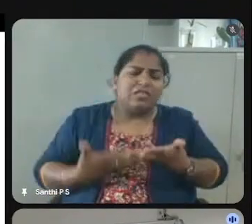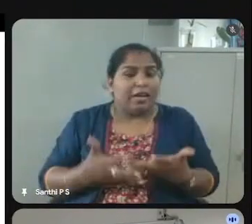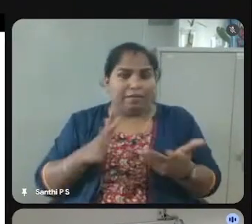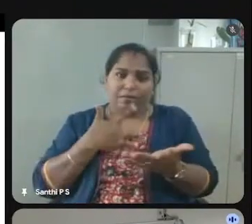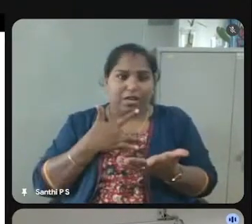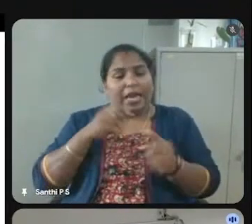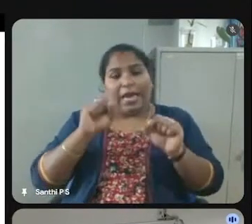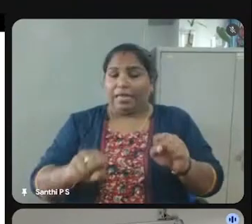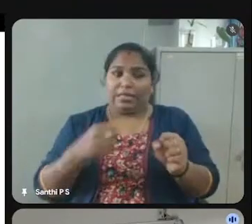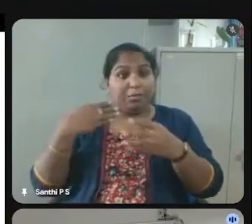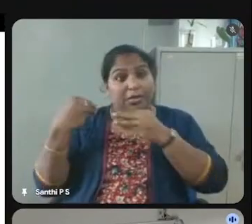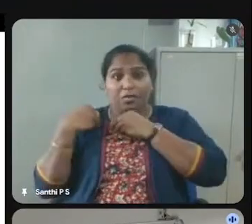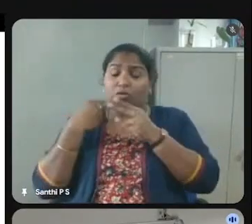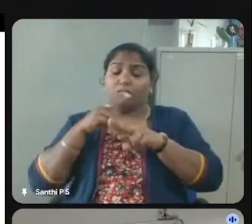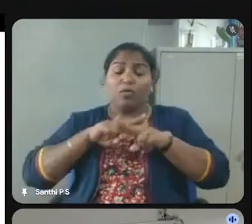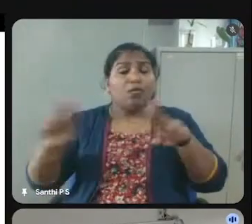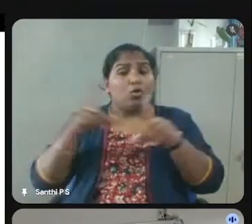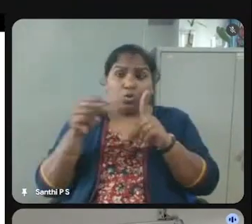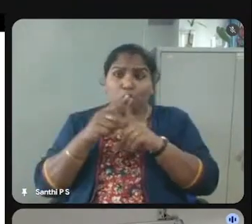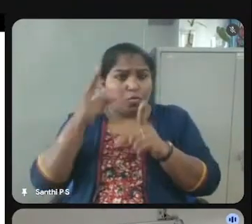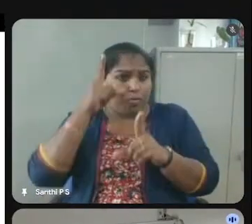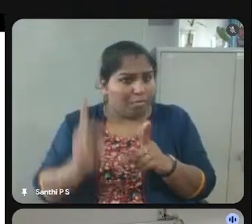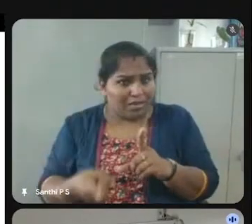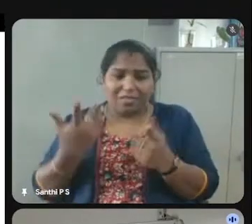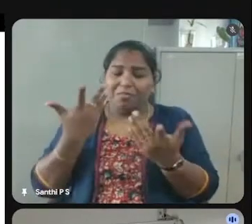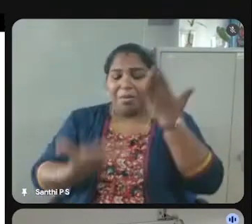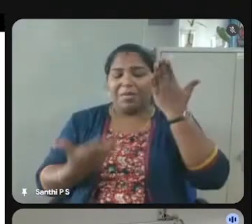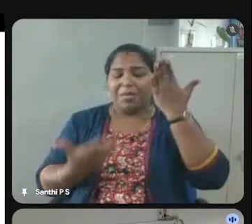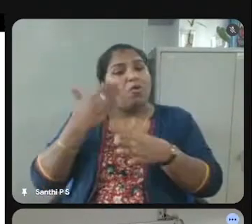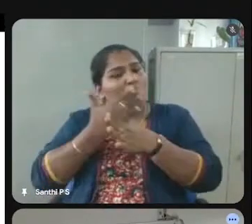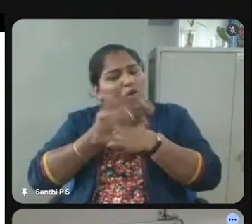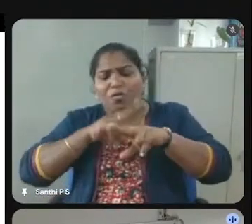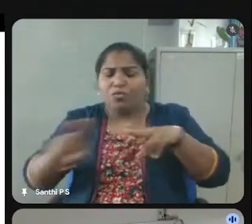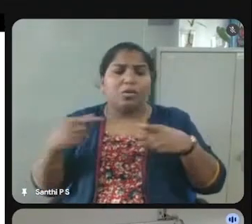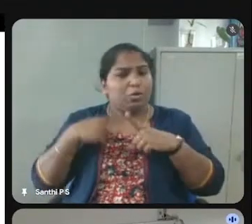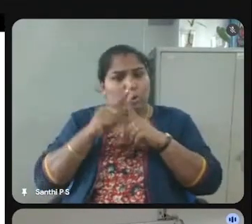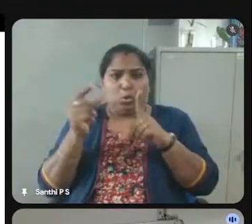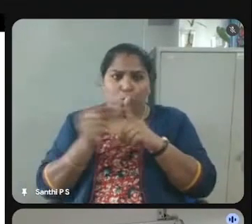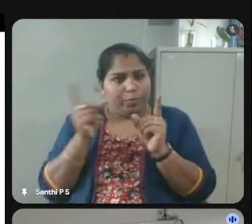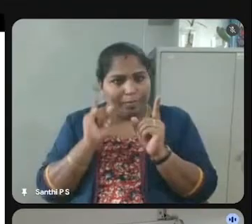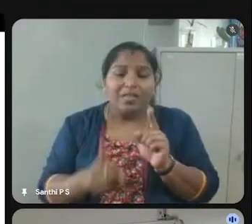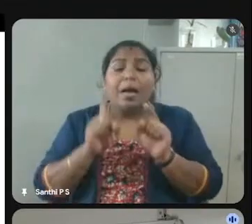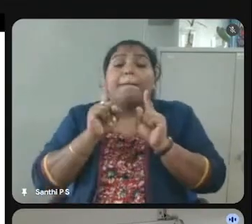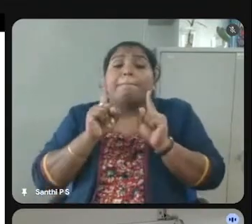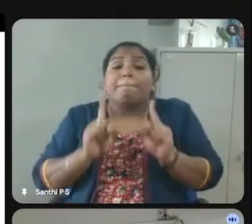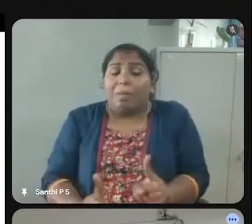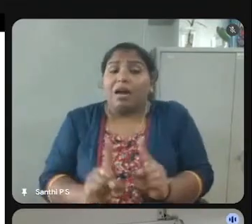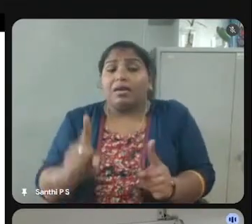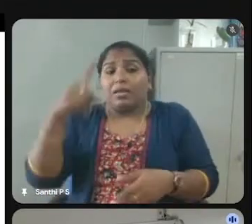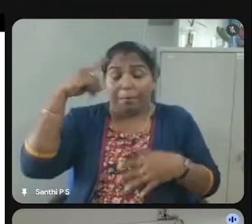പറ്റൂ. നമുക്ക് അതിന് പകരമായിട്ട് ഒരു പക്ഷെ ആളെ വെക്കാൻ പറ്റിയെന്ന് വരില്ല. നമ്മുടെ കാര്യങ്ങൾ നമ്മൾ ചെയ്യേണ്ടത് തന്നെയാണ്. എന്നിരുന്നാൽ പോലും നമ്മുടെ